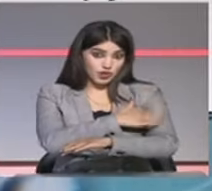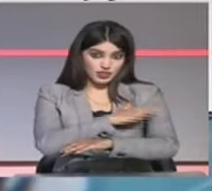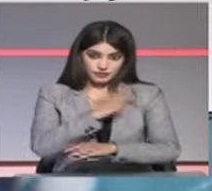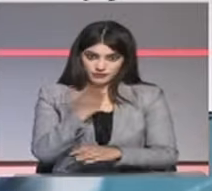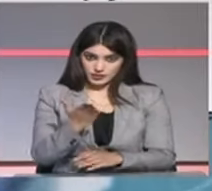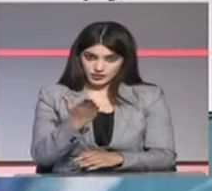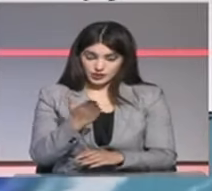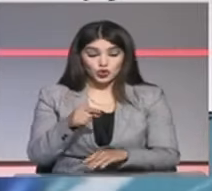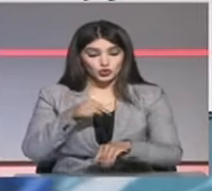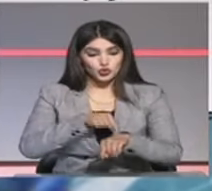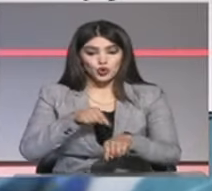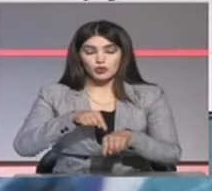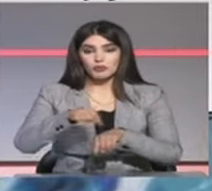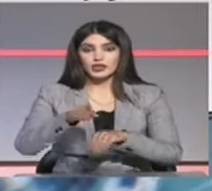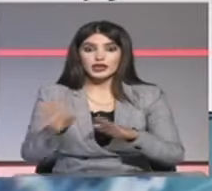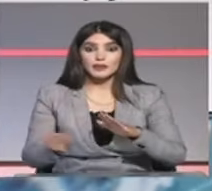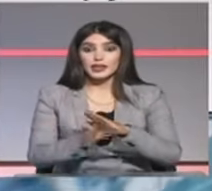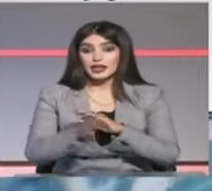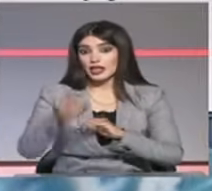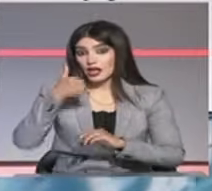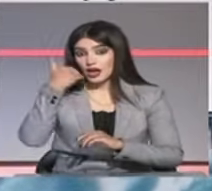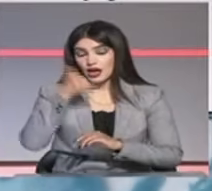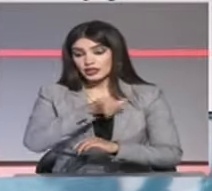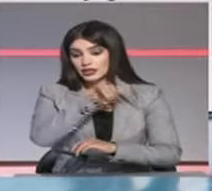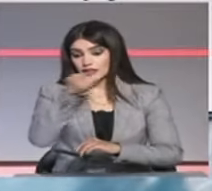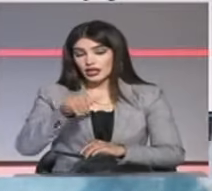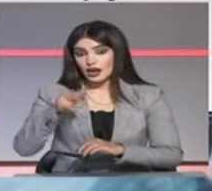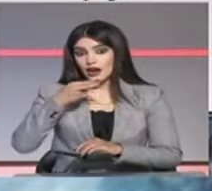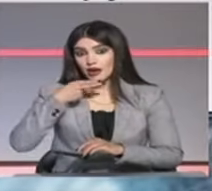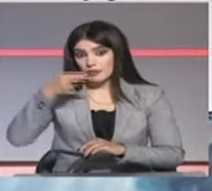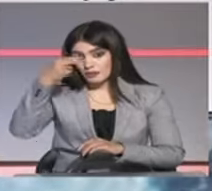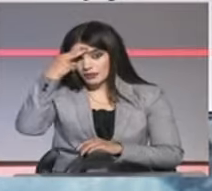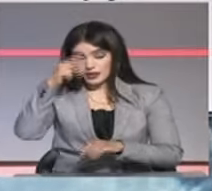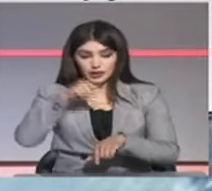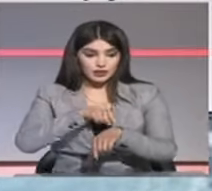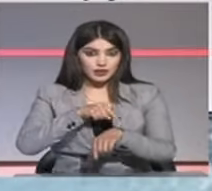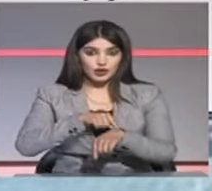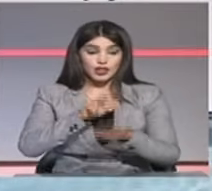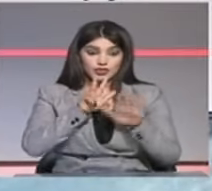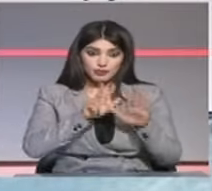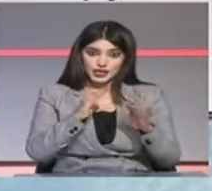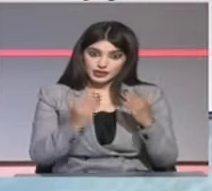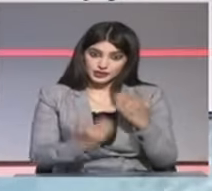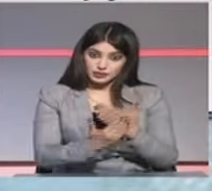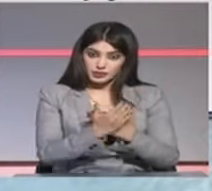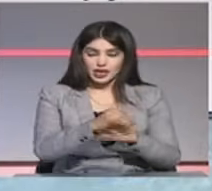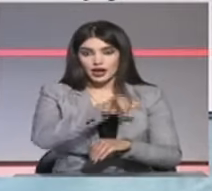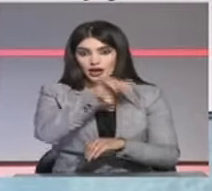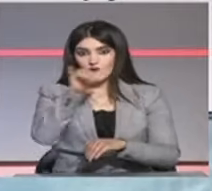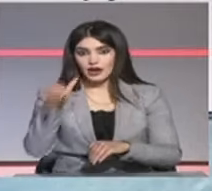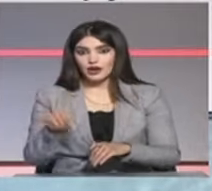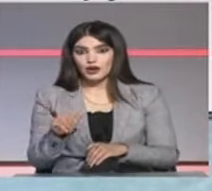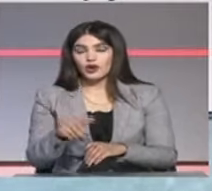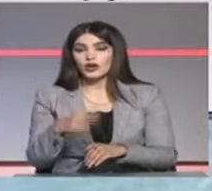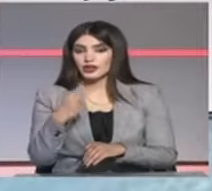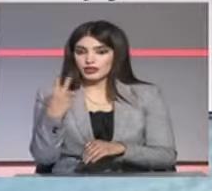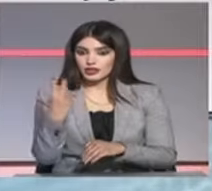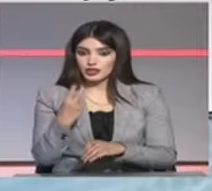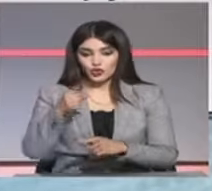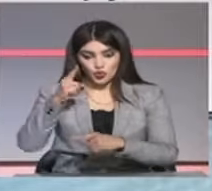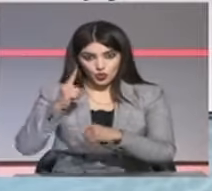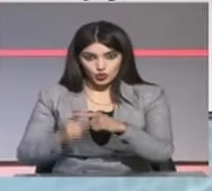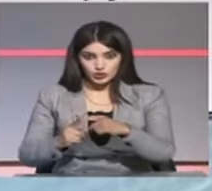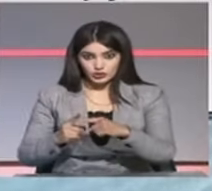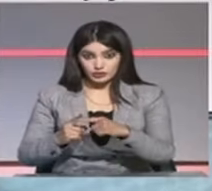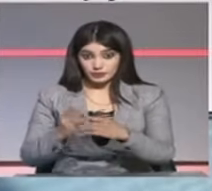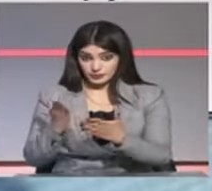وسيكون التوقيت من يوم الاثنين الى يوم الخميس من الساعه الثامنه صباحا الى الساعه الثانيه والنصف بعد